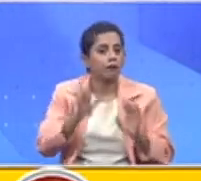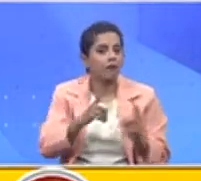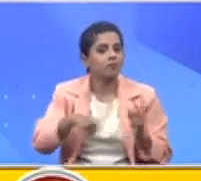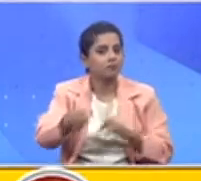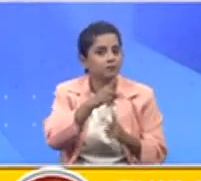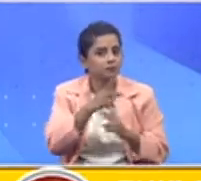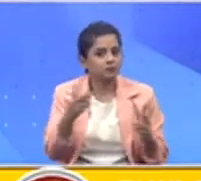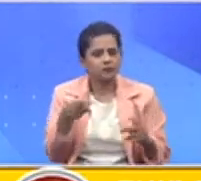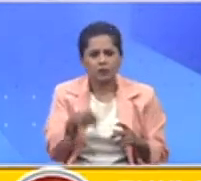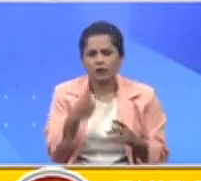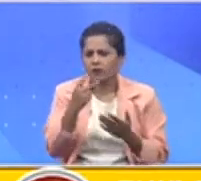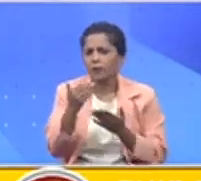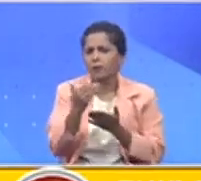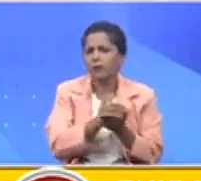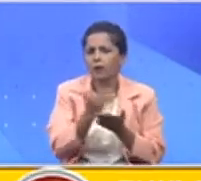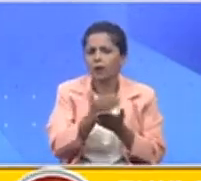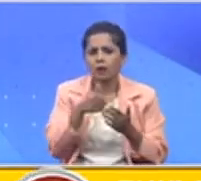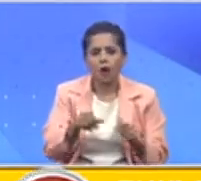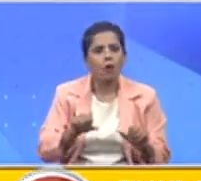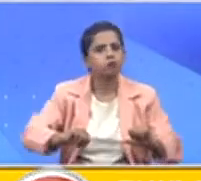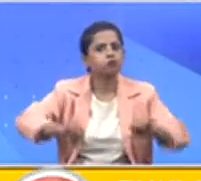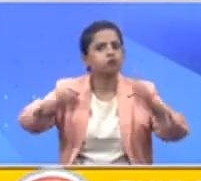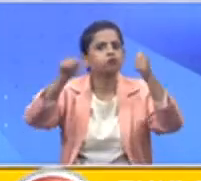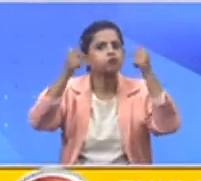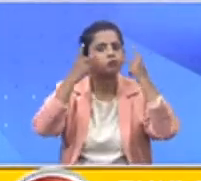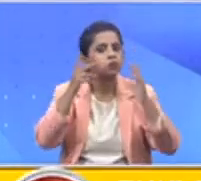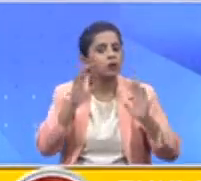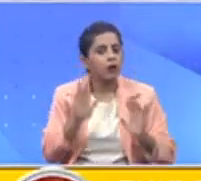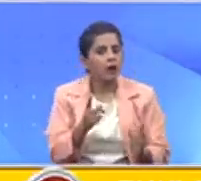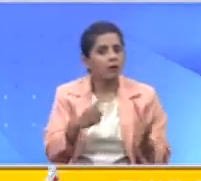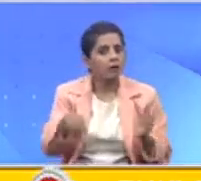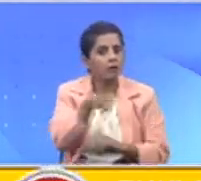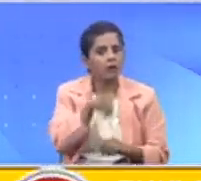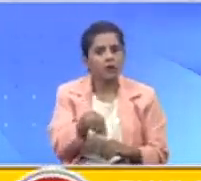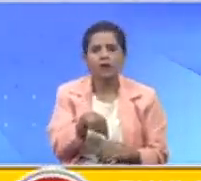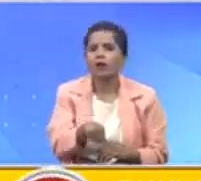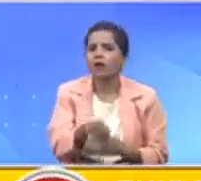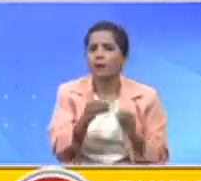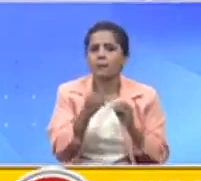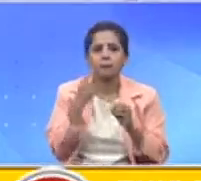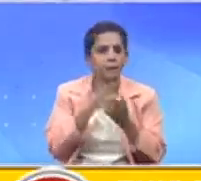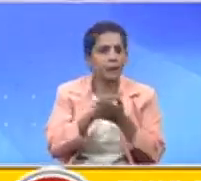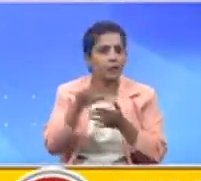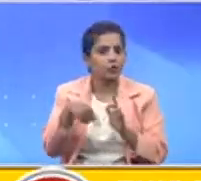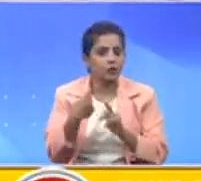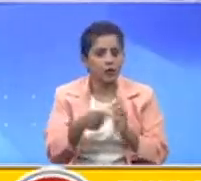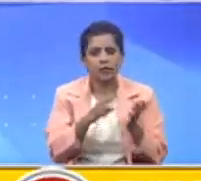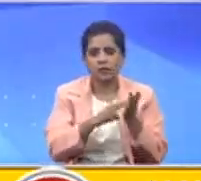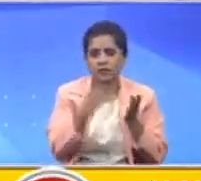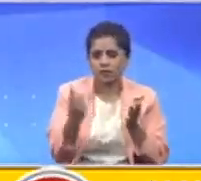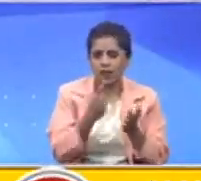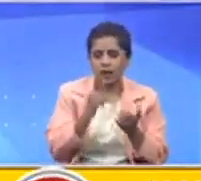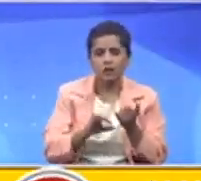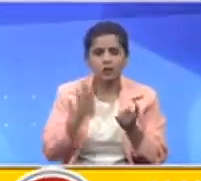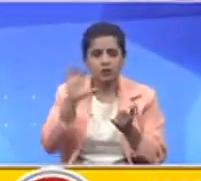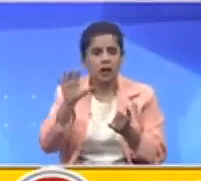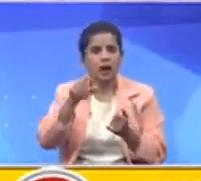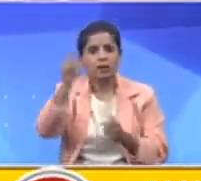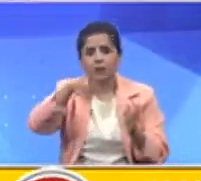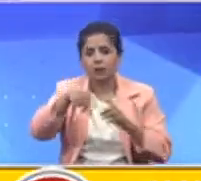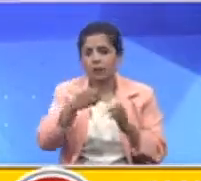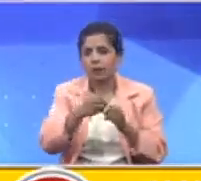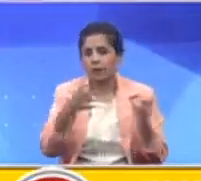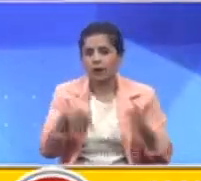यह प्रोग्राम इतना सफल हुआ है कि विचार पूर से नेशनल और स्टेट लेवल के